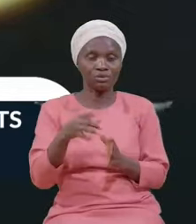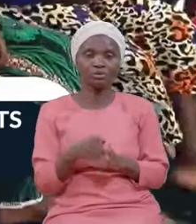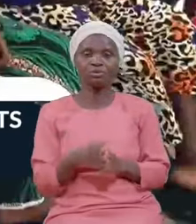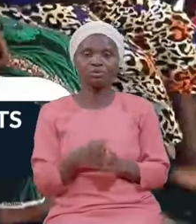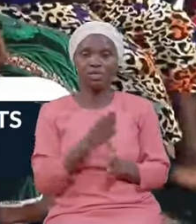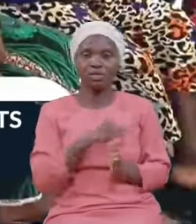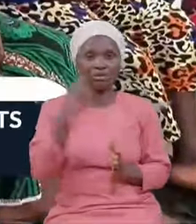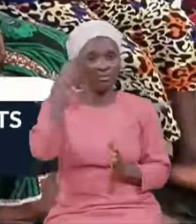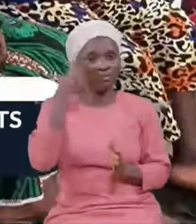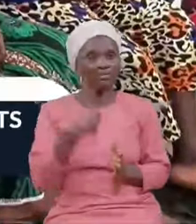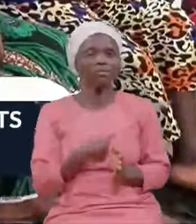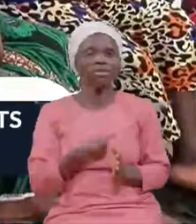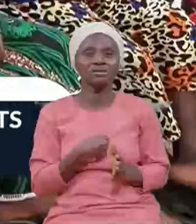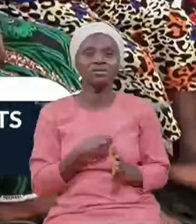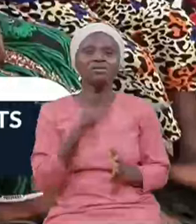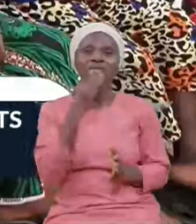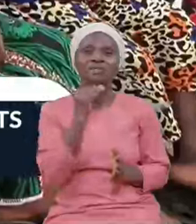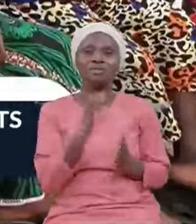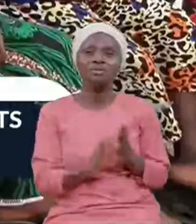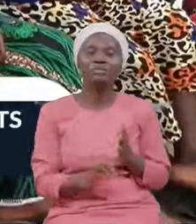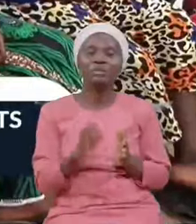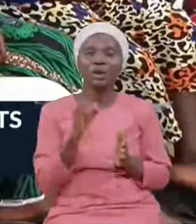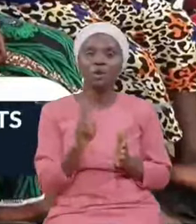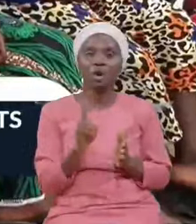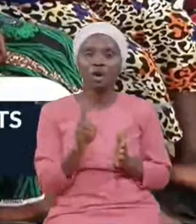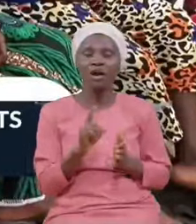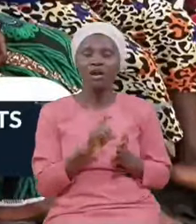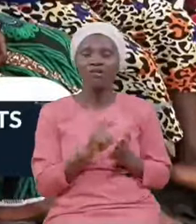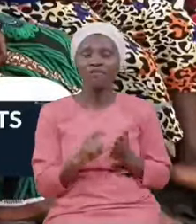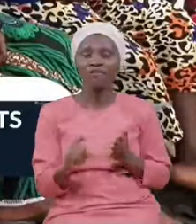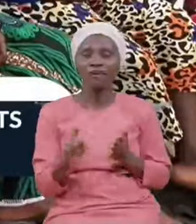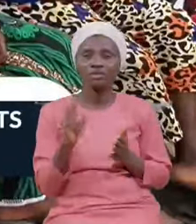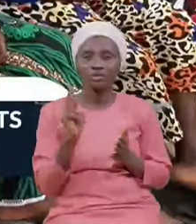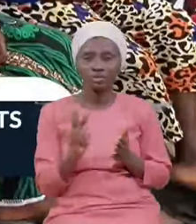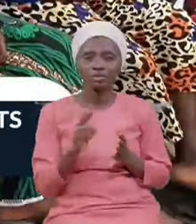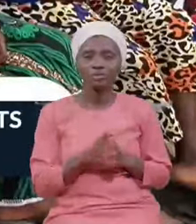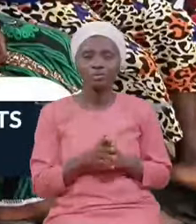verset 2. Hébreux, chapitre 1, lisons le verset 2.